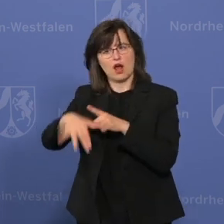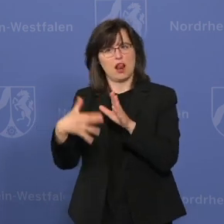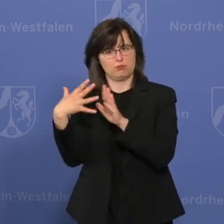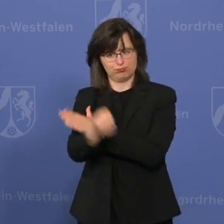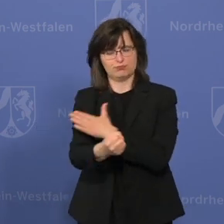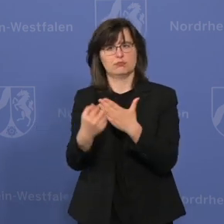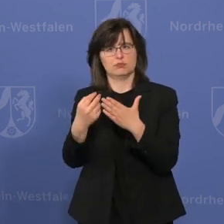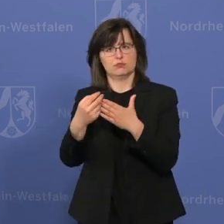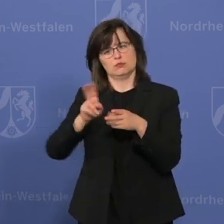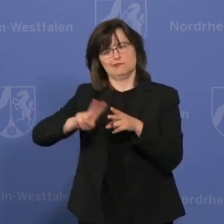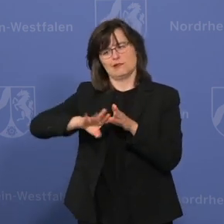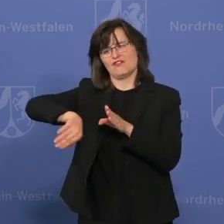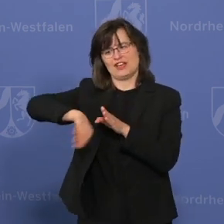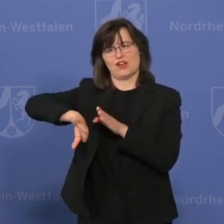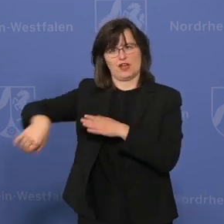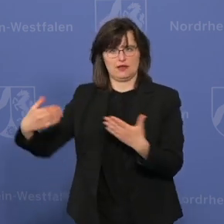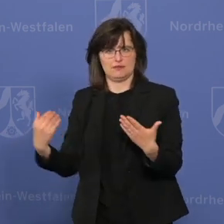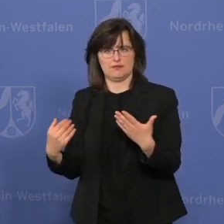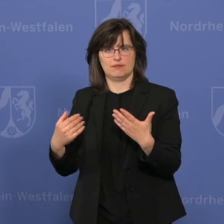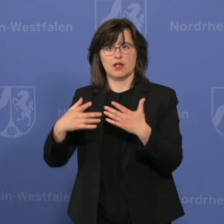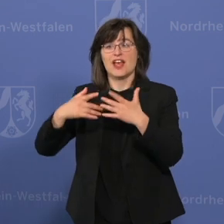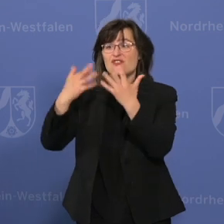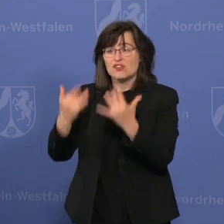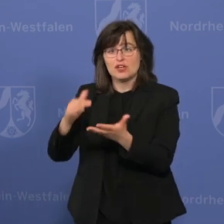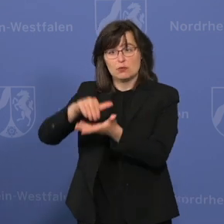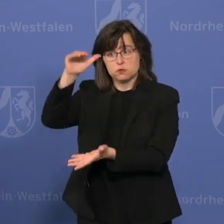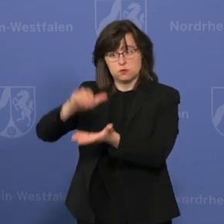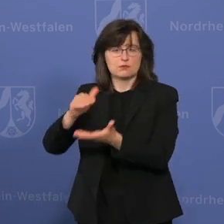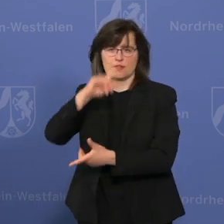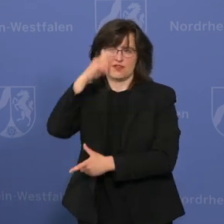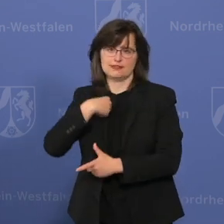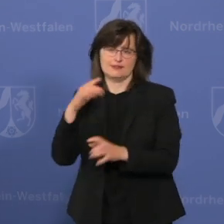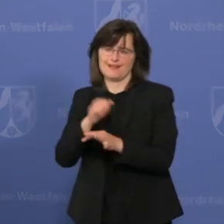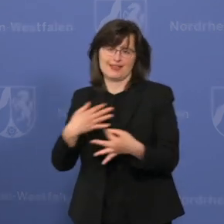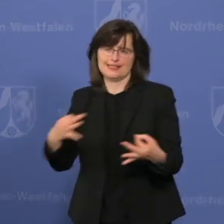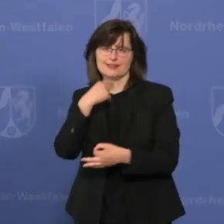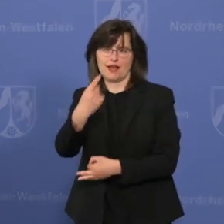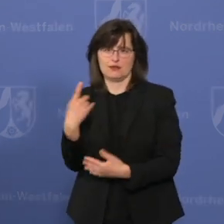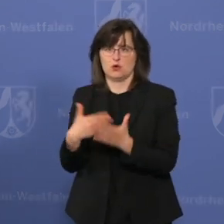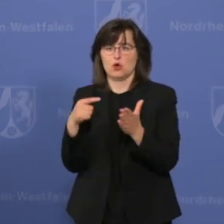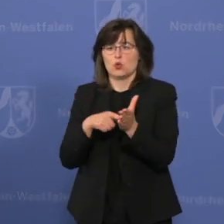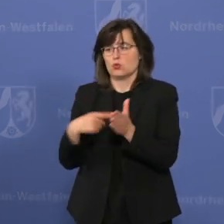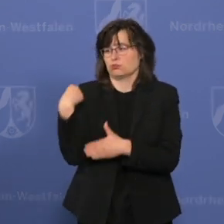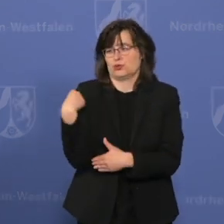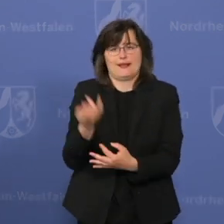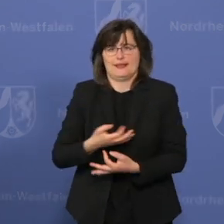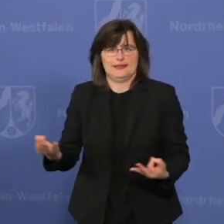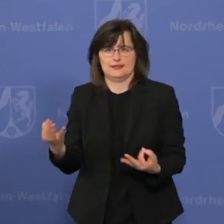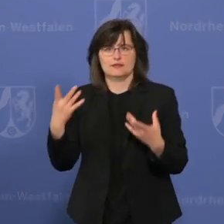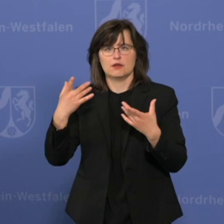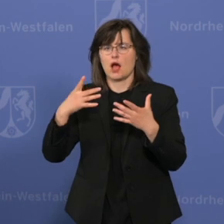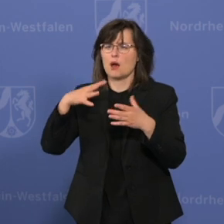und entsprechend ausgesondert hatten. In welcher Größe das ist, kann ich jetzt nicht sagen, weil dazu keine Ausführungen gemacht worden sind. Aber es sind